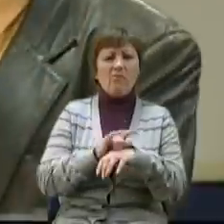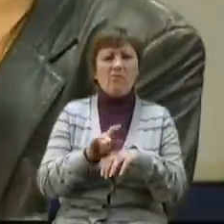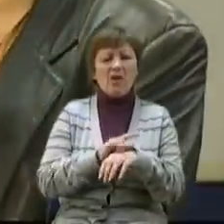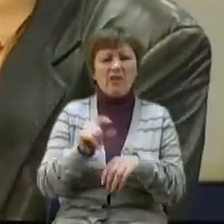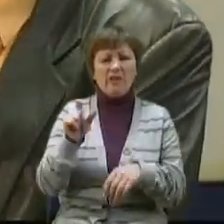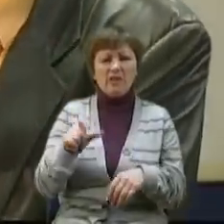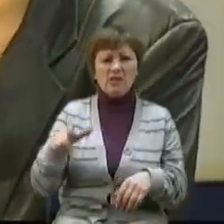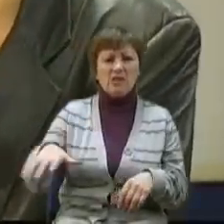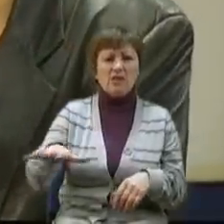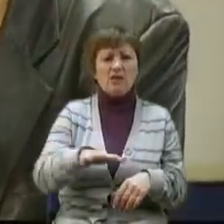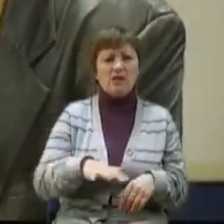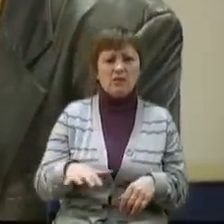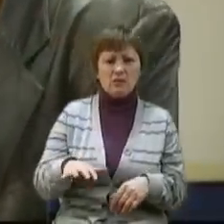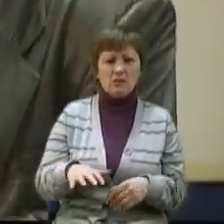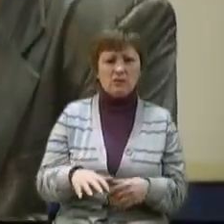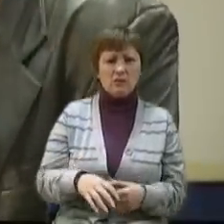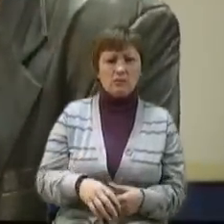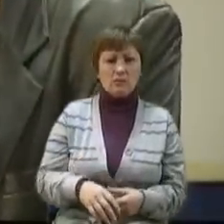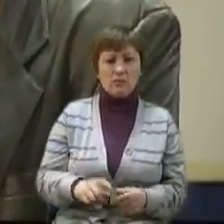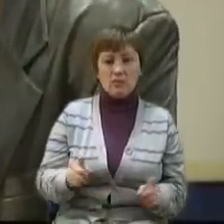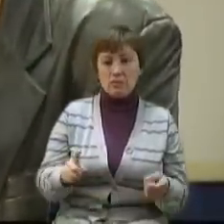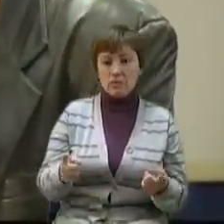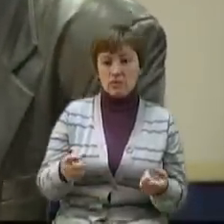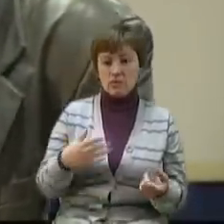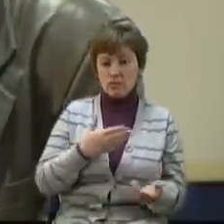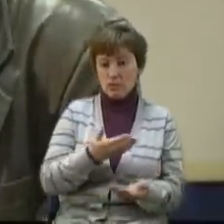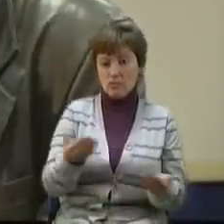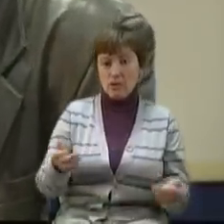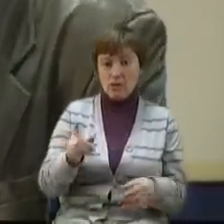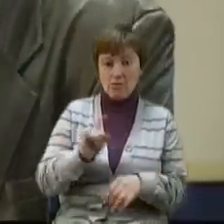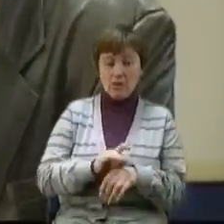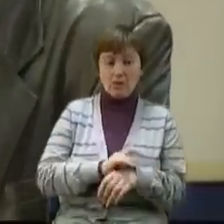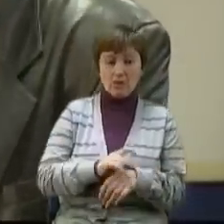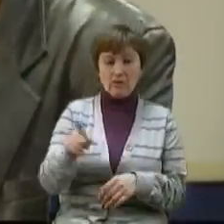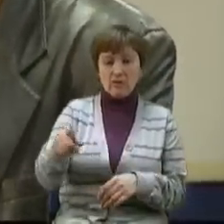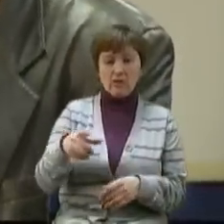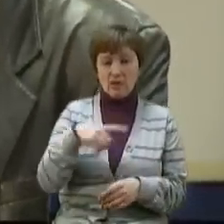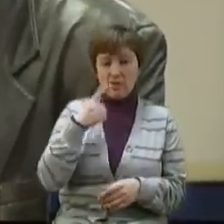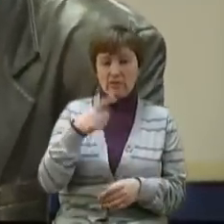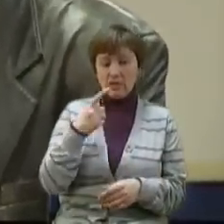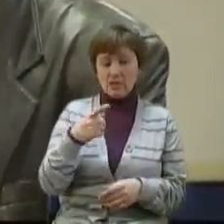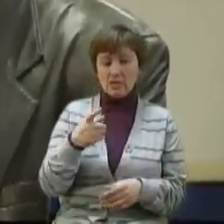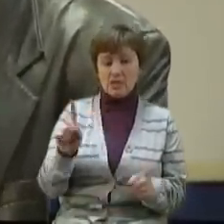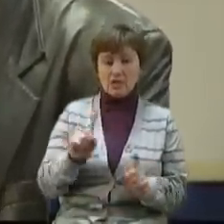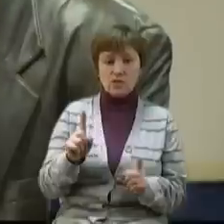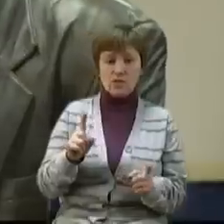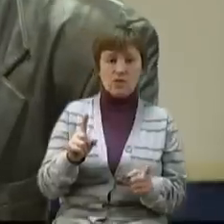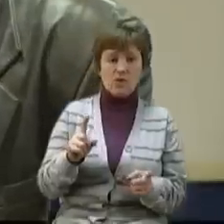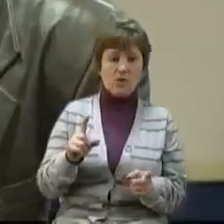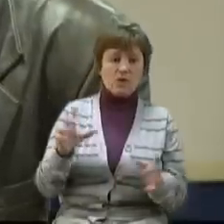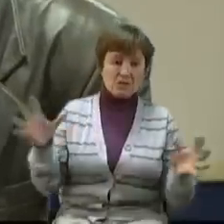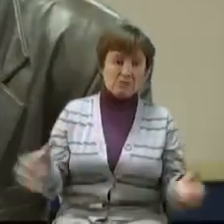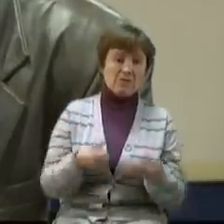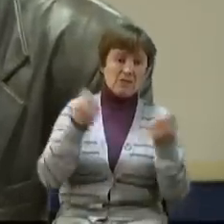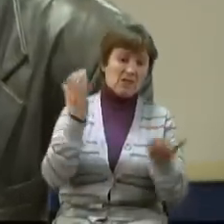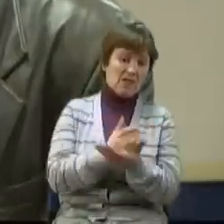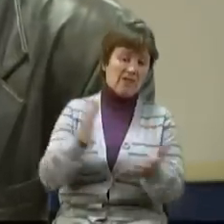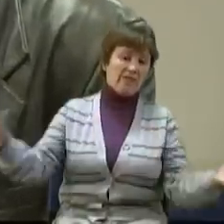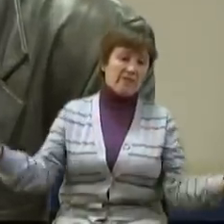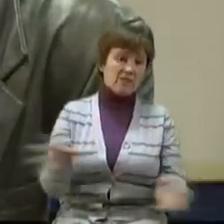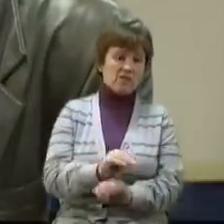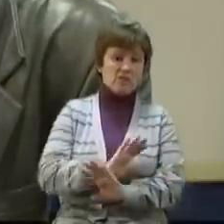обманываете народ». Я говорю: почему мы обманываем народ? А вот вы говорите, что уже спасены, вот люди